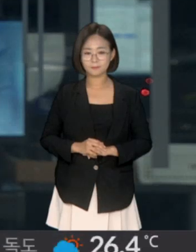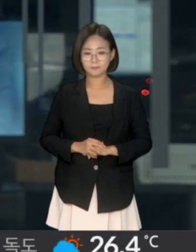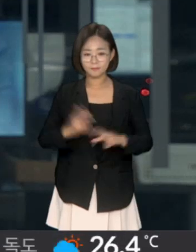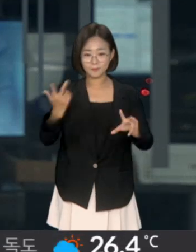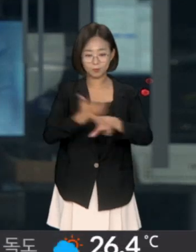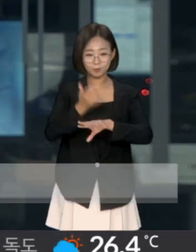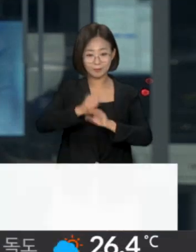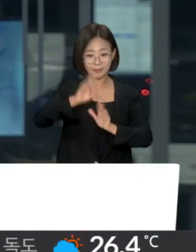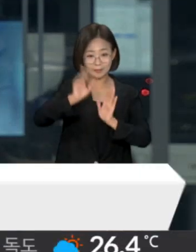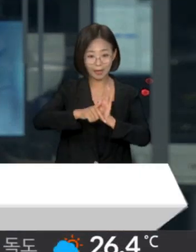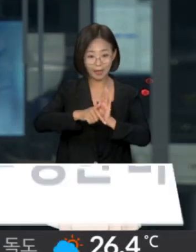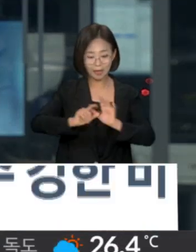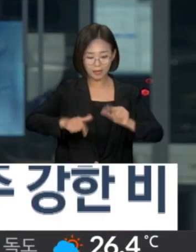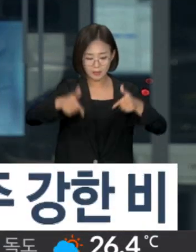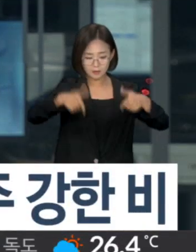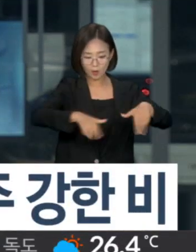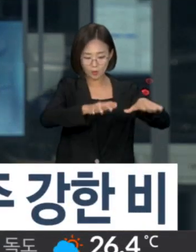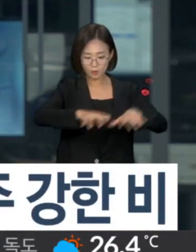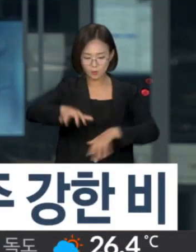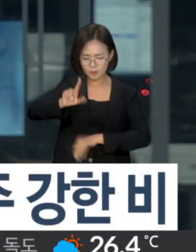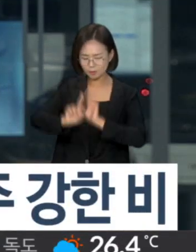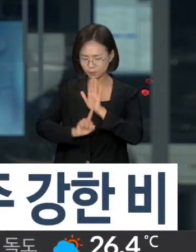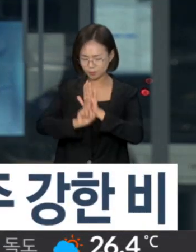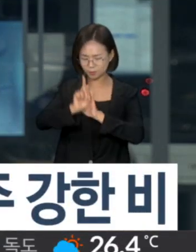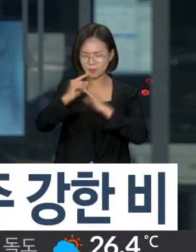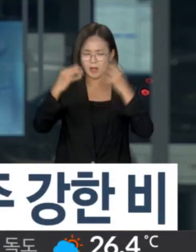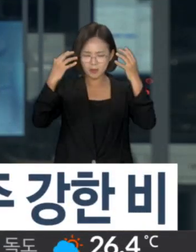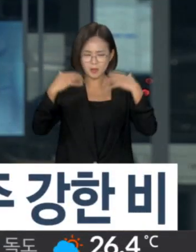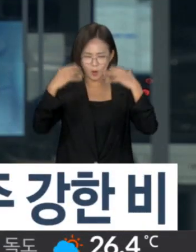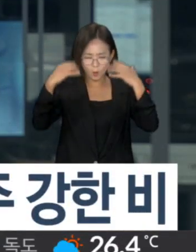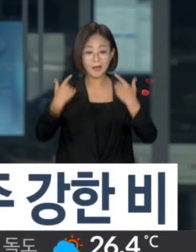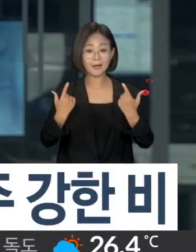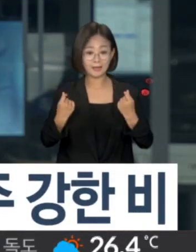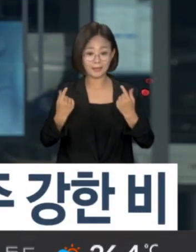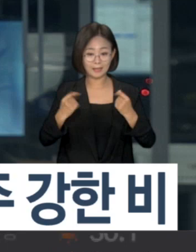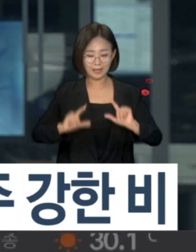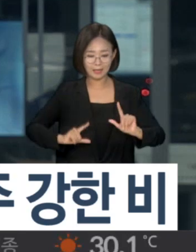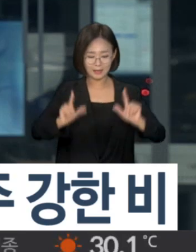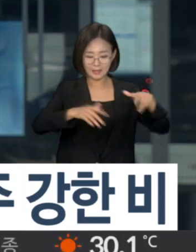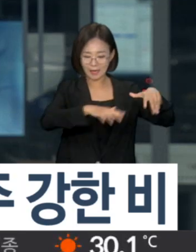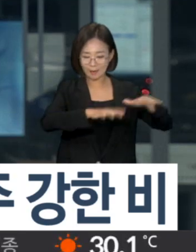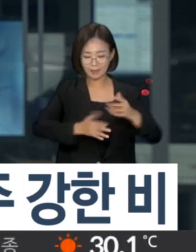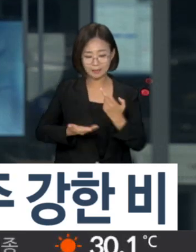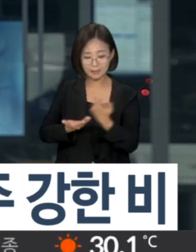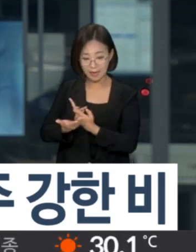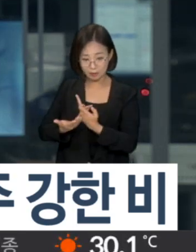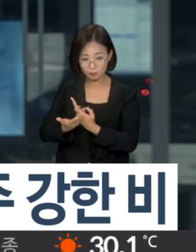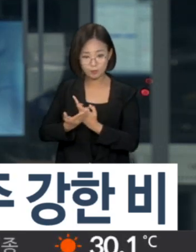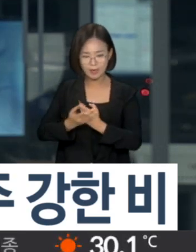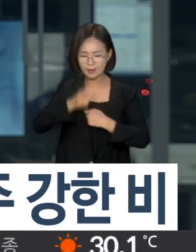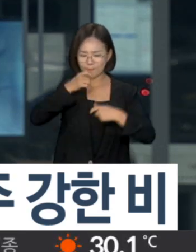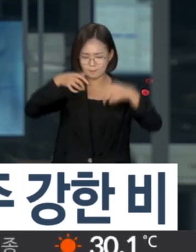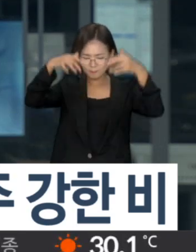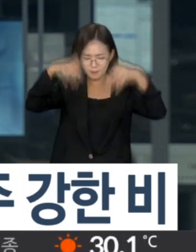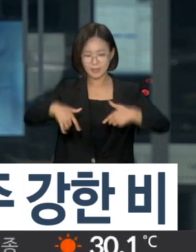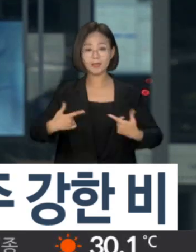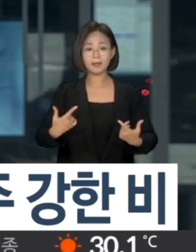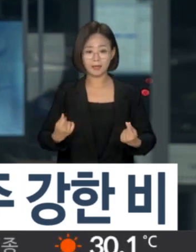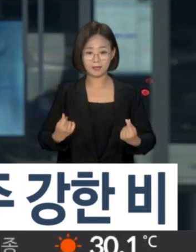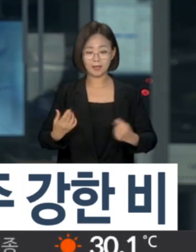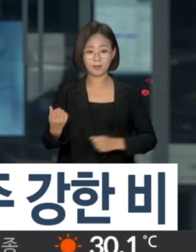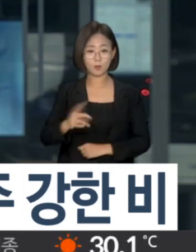네, 주말인 오늘 서쪽을 중심으로 30도 안팎의 무더위가 나타나겠습니다. 남해안과 제주에는 낮까지 강한 비가